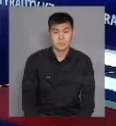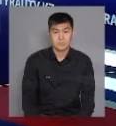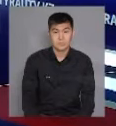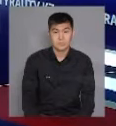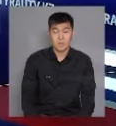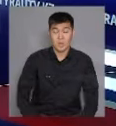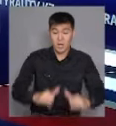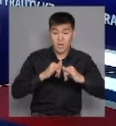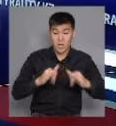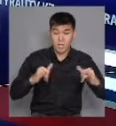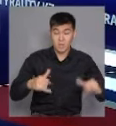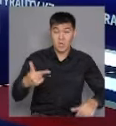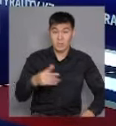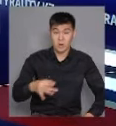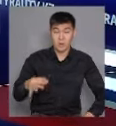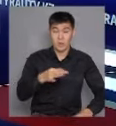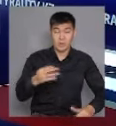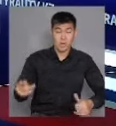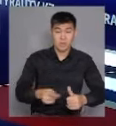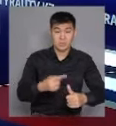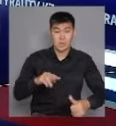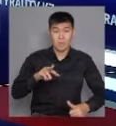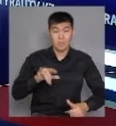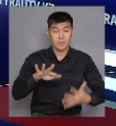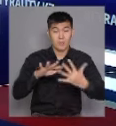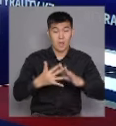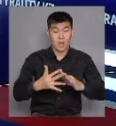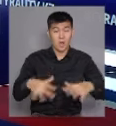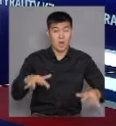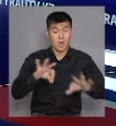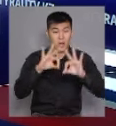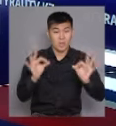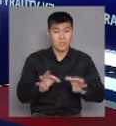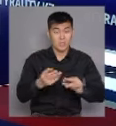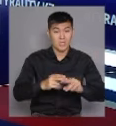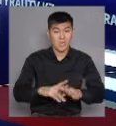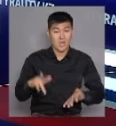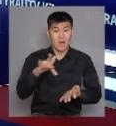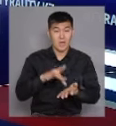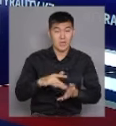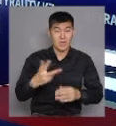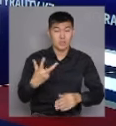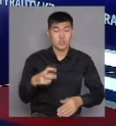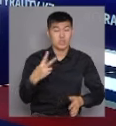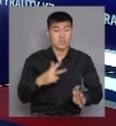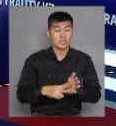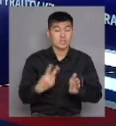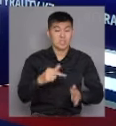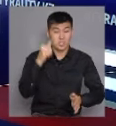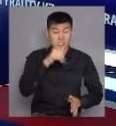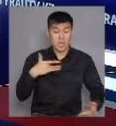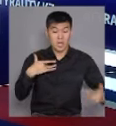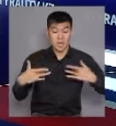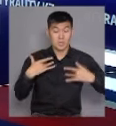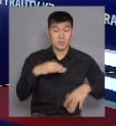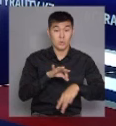Асқақтай бер айбынды атырауым. Осындай атаумен Махамбет ауданының өнерпаздары қаламыздың 382 жылдығына орай концерттік